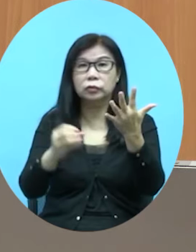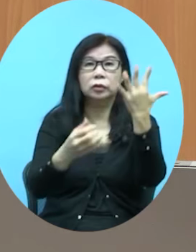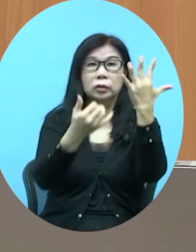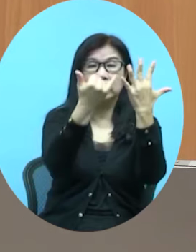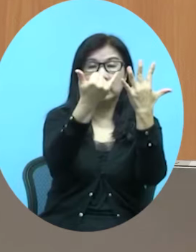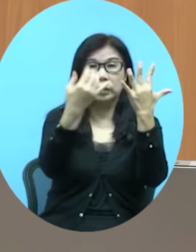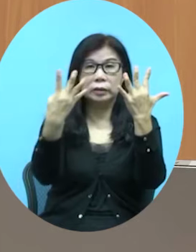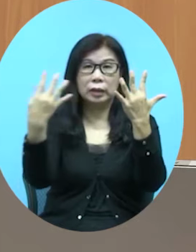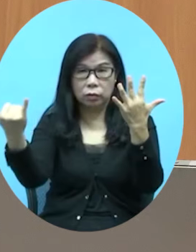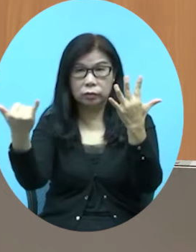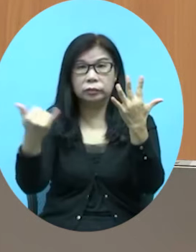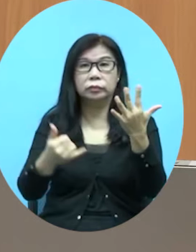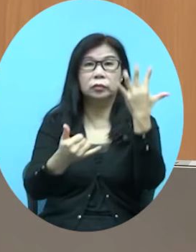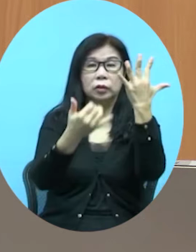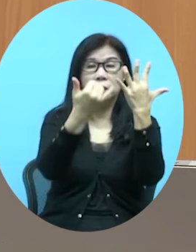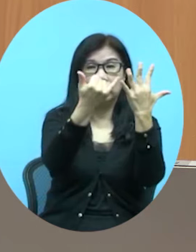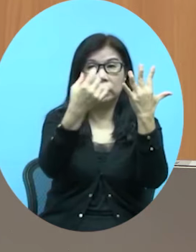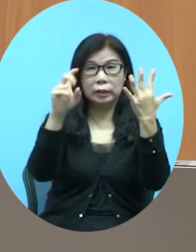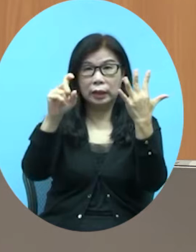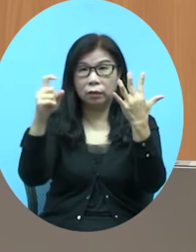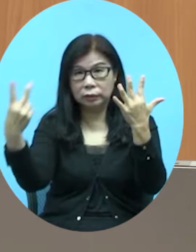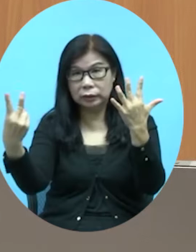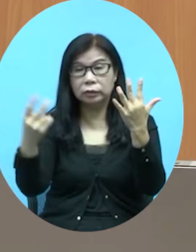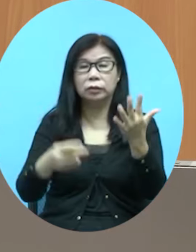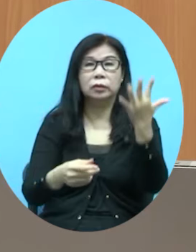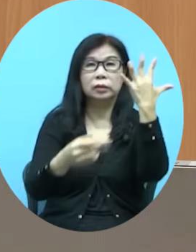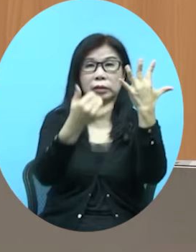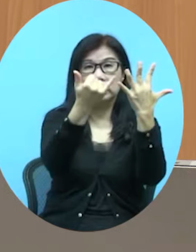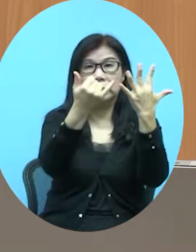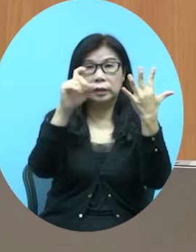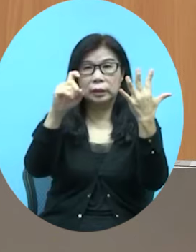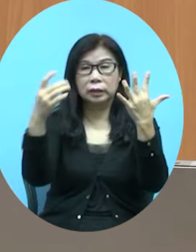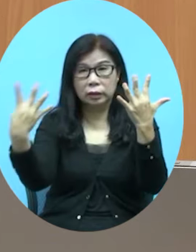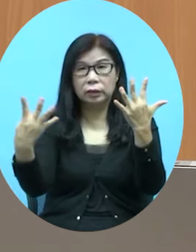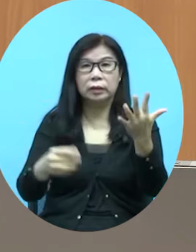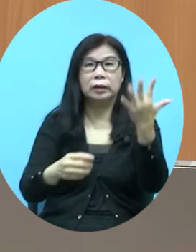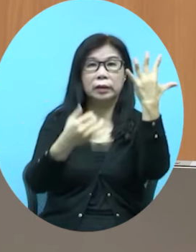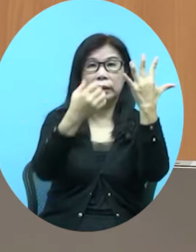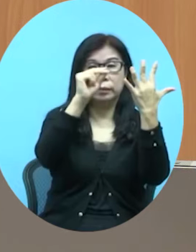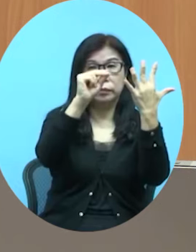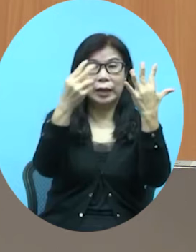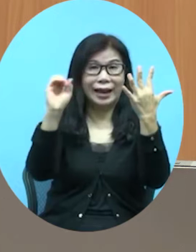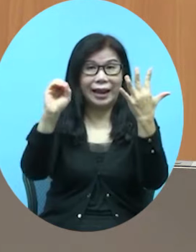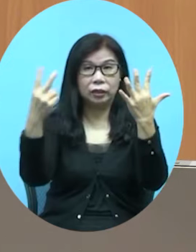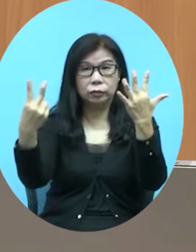564656925694和5702